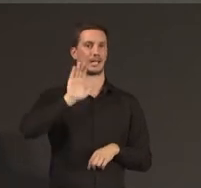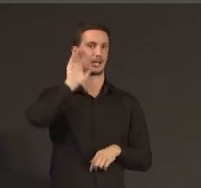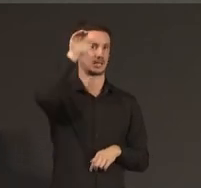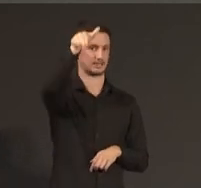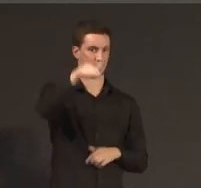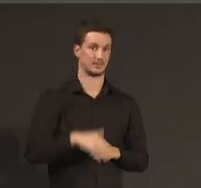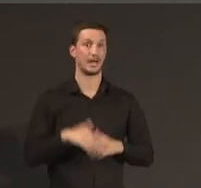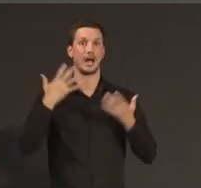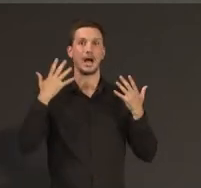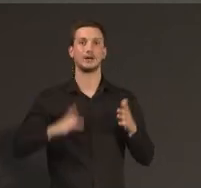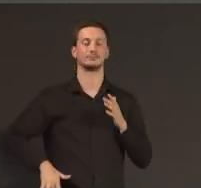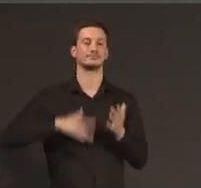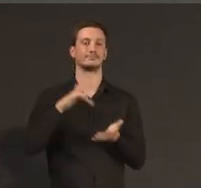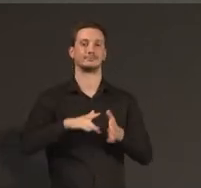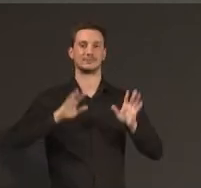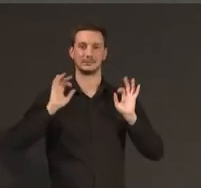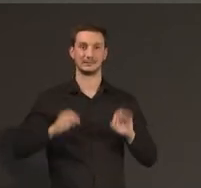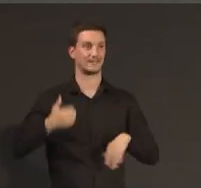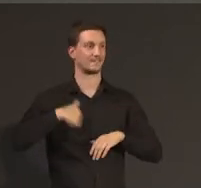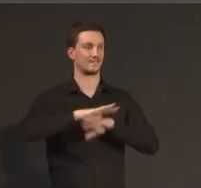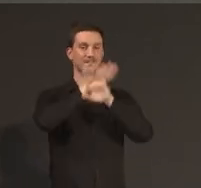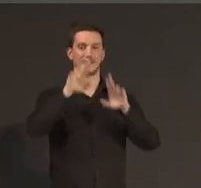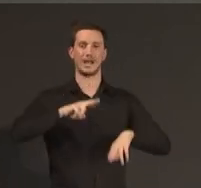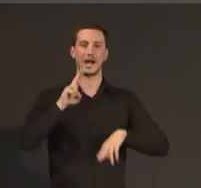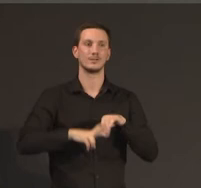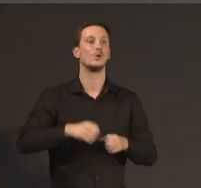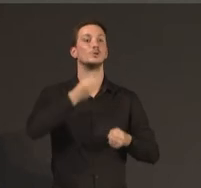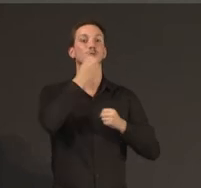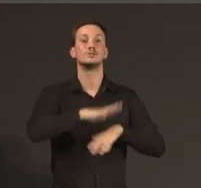sí, ha arribat el final d'aquest acte. Molt bon